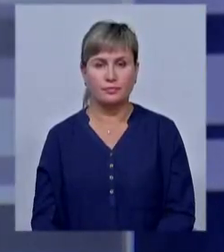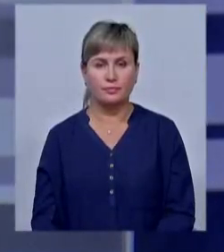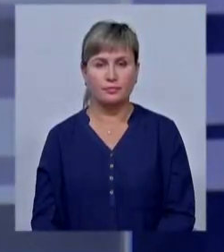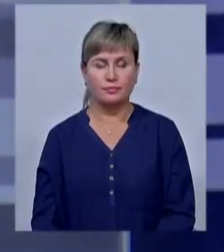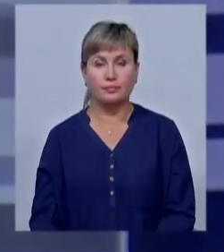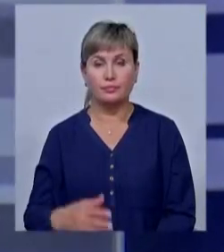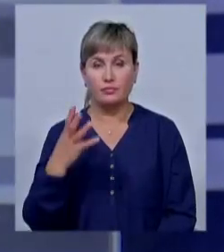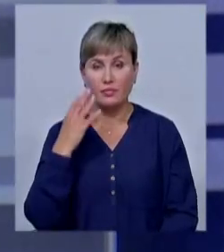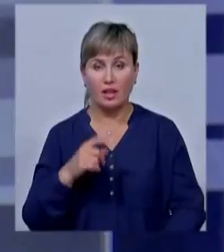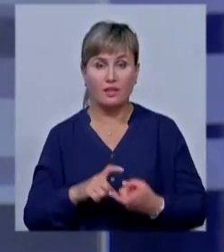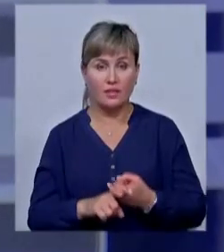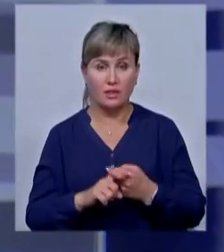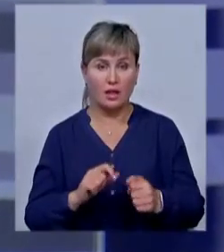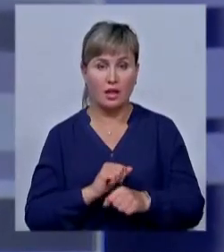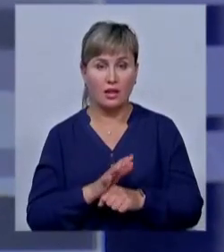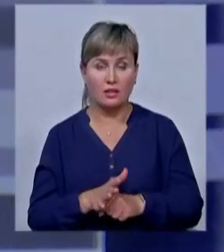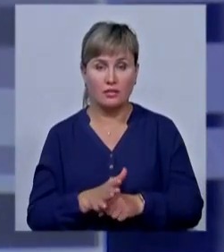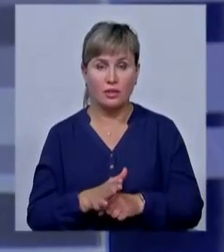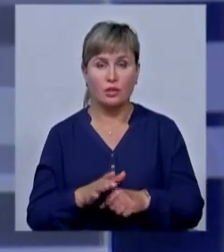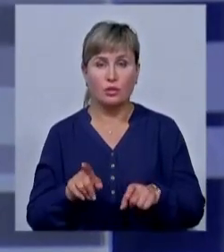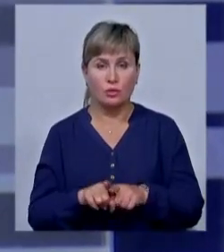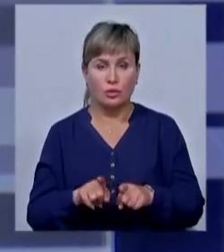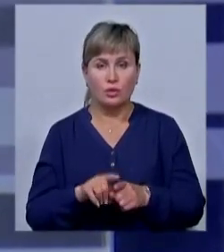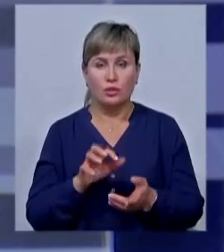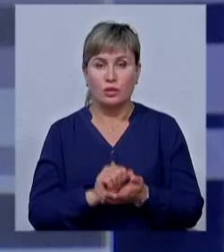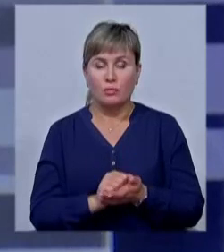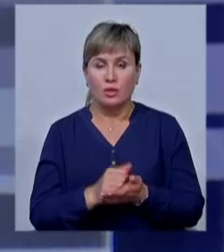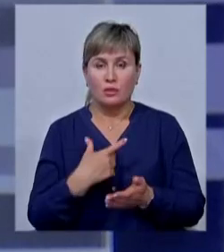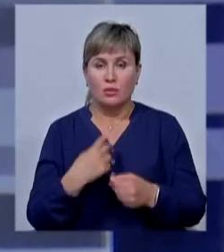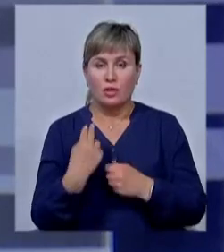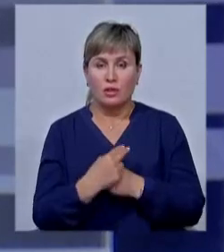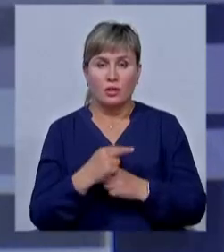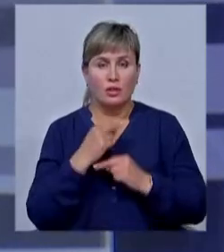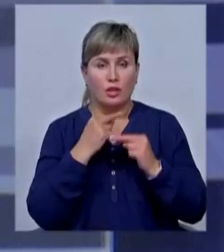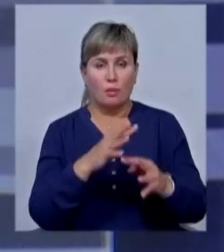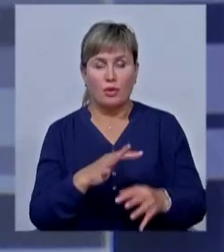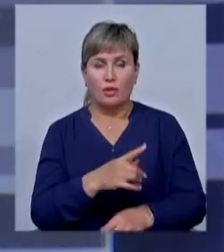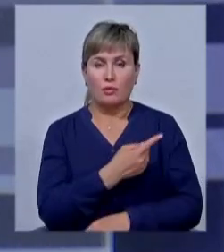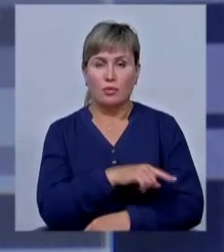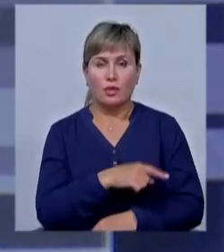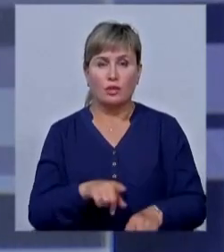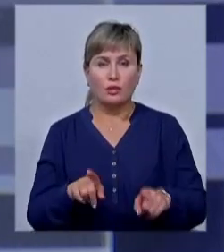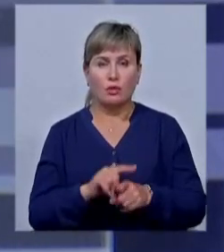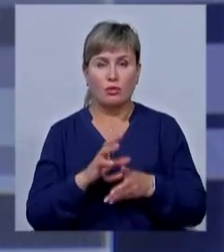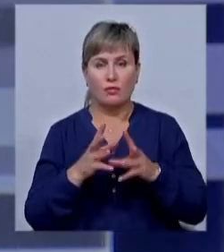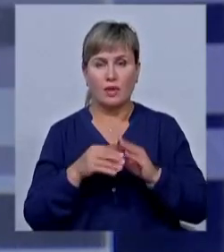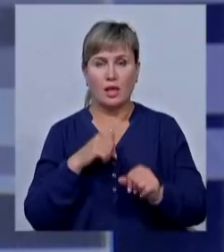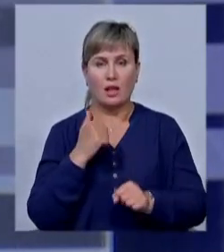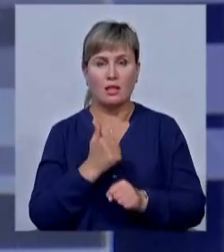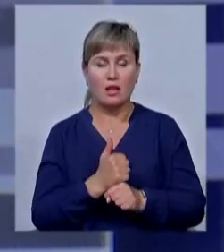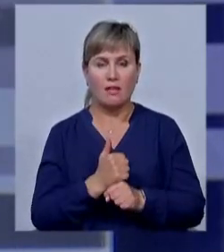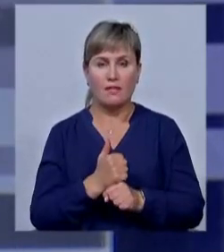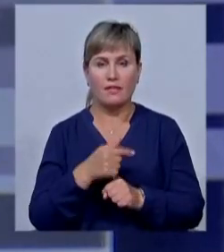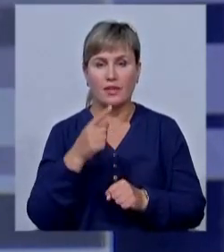В Алматы инфицированные коронавирусом нередко занимаются самолечением и не обращаются за медпомощью. К такому выводу пришел главный